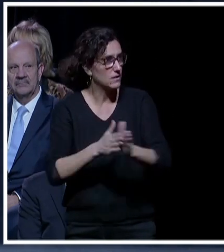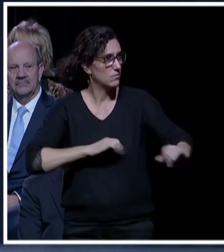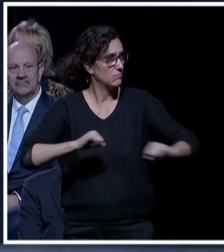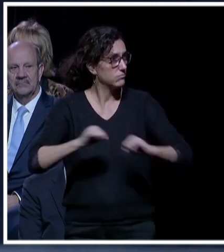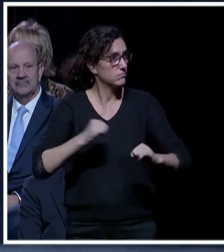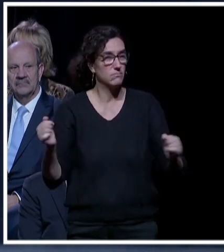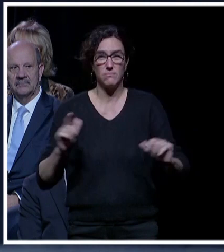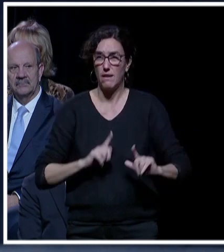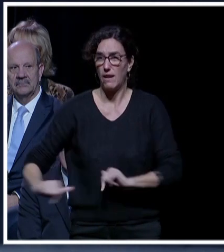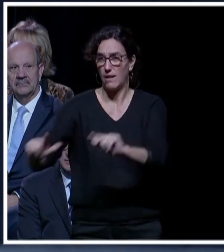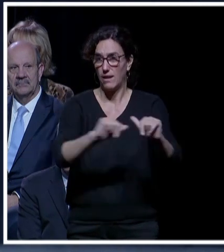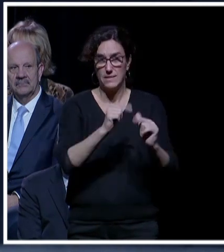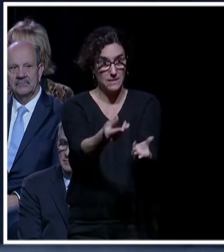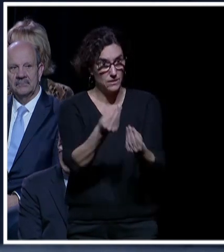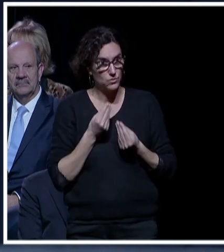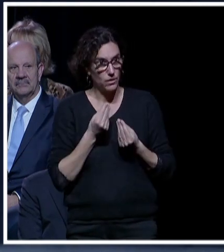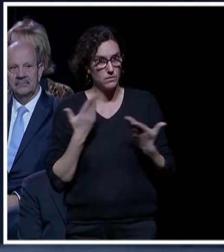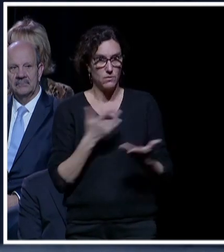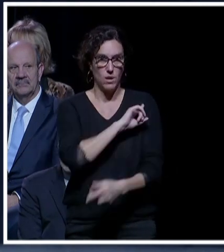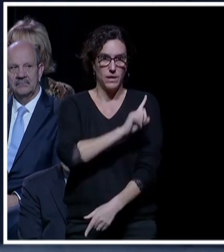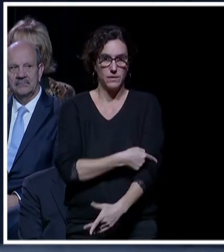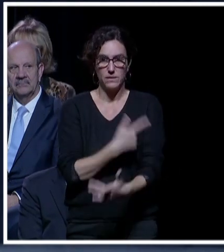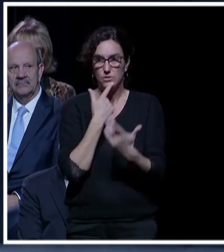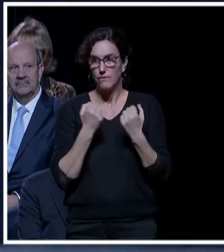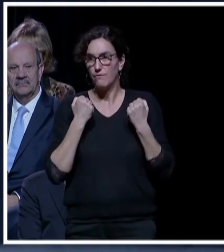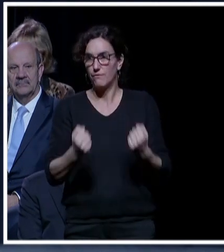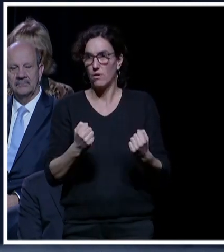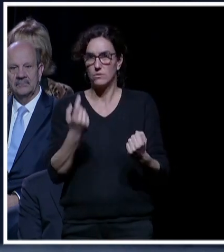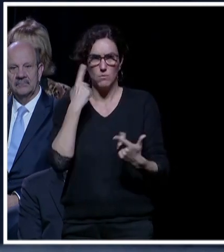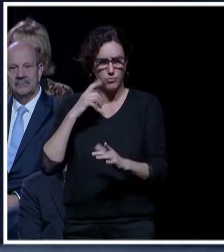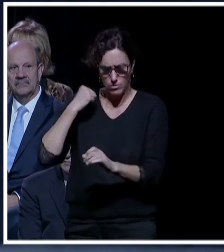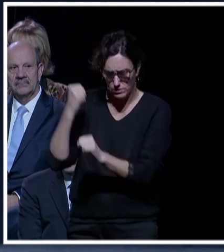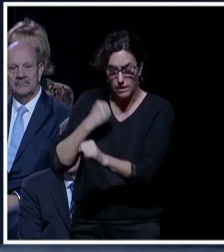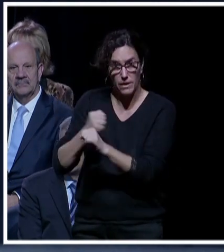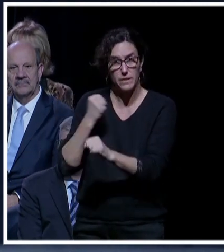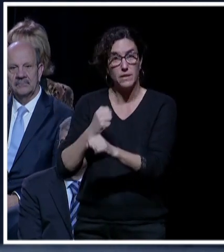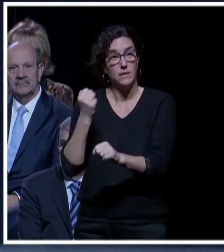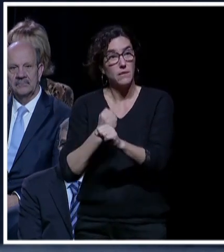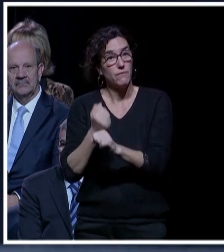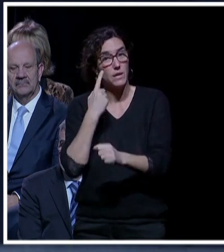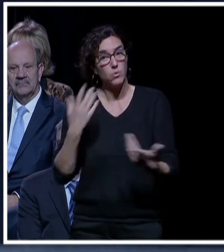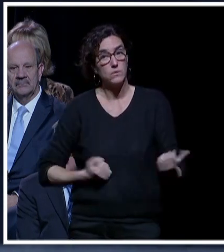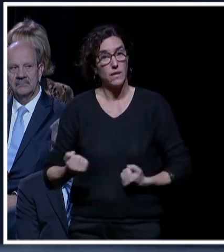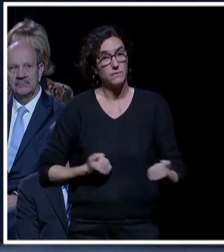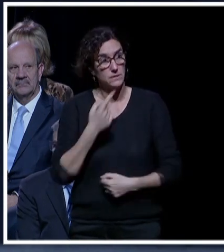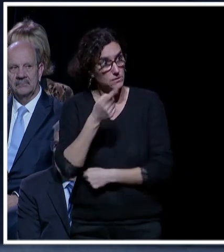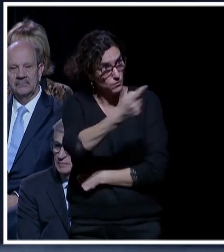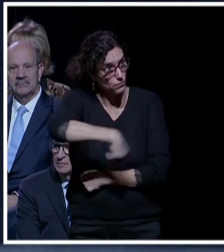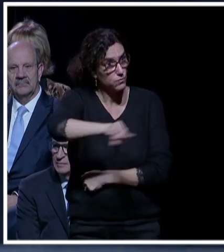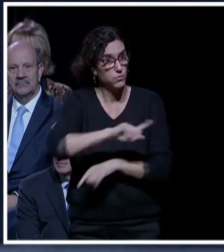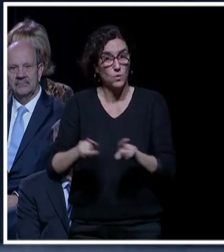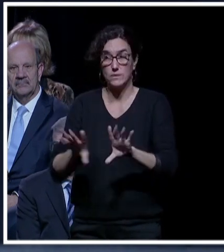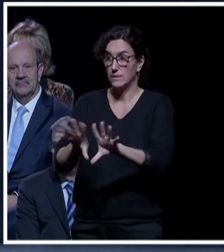donne beaucoup de force et d'énergie pour agir à votre service, avec toute notre équipe et bien évidemment avec toi, mon cher Yves, je le disais à